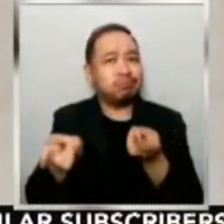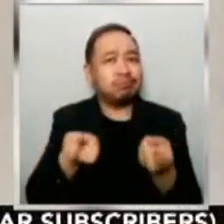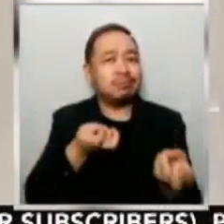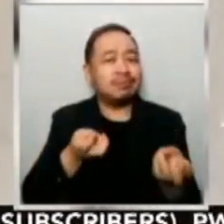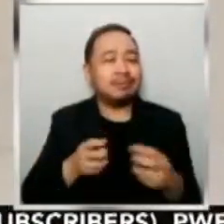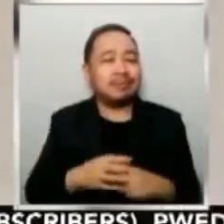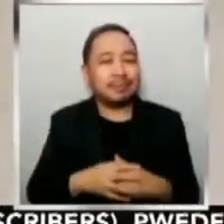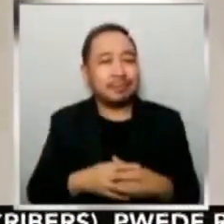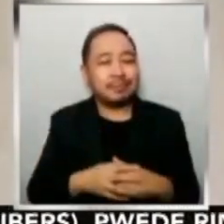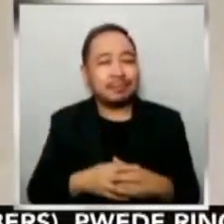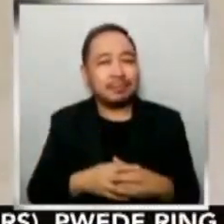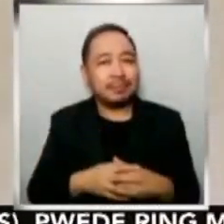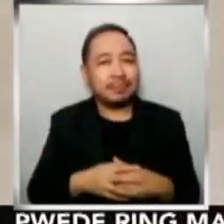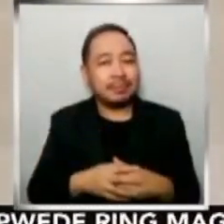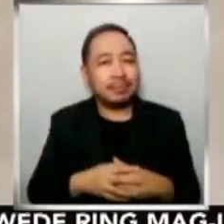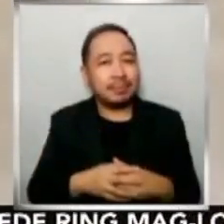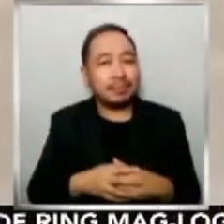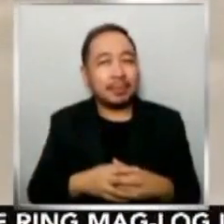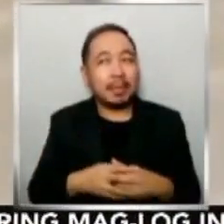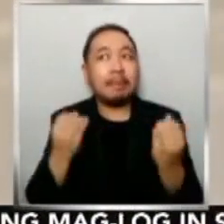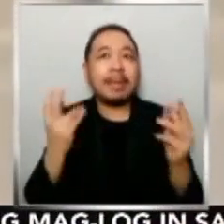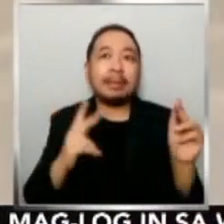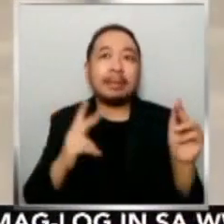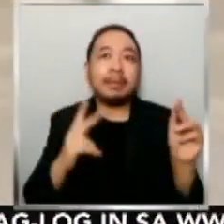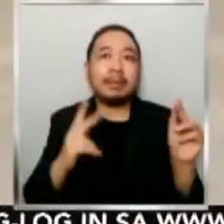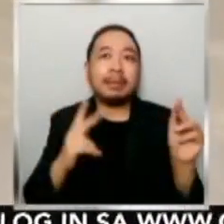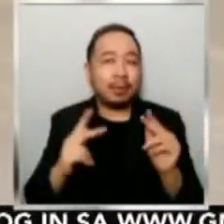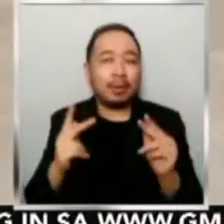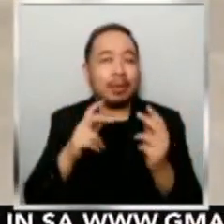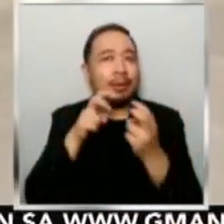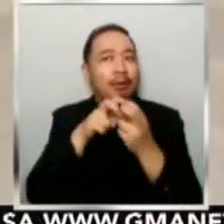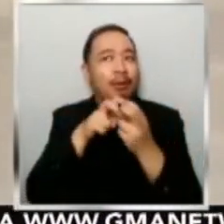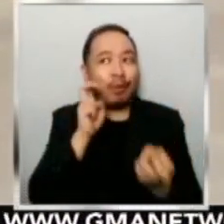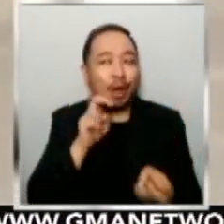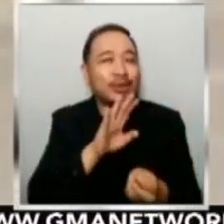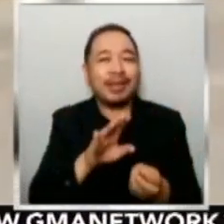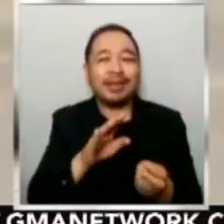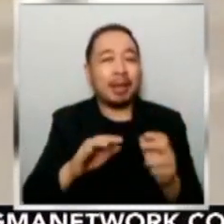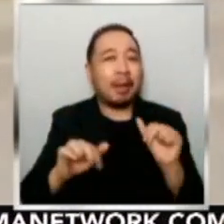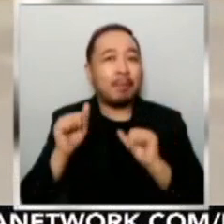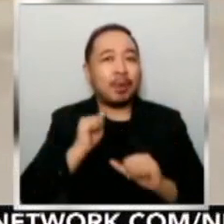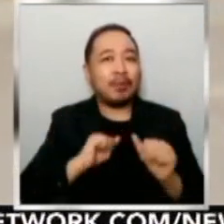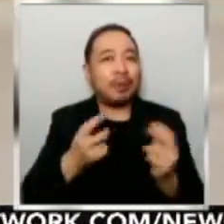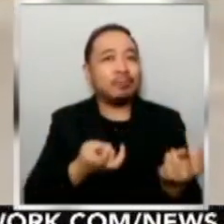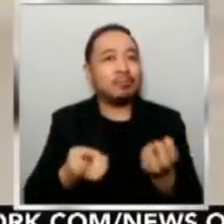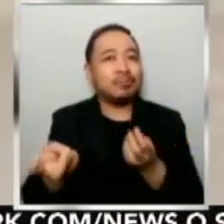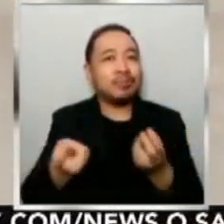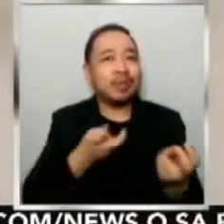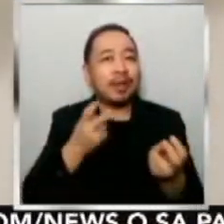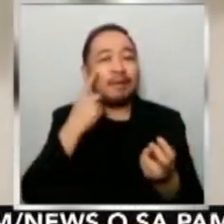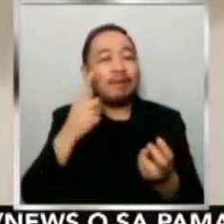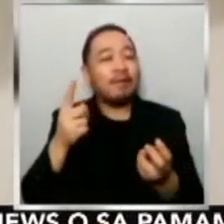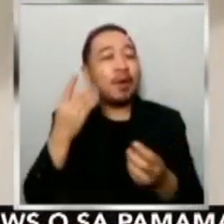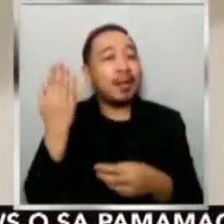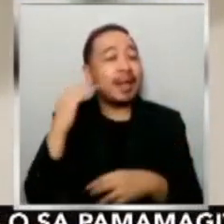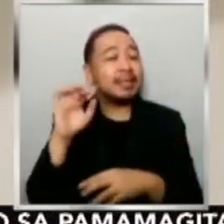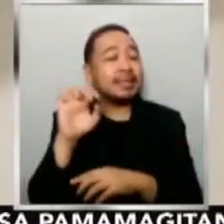Marami nga ang napawaw sa kanyang figure skating performance para sa isang Easter Sunday show.